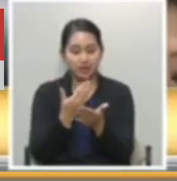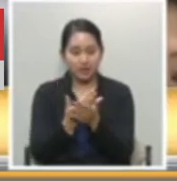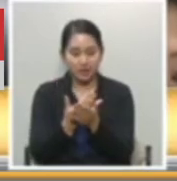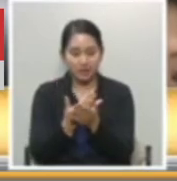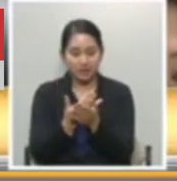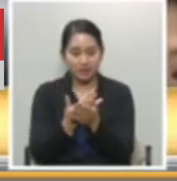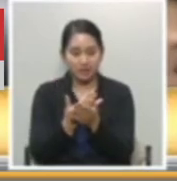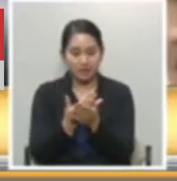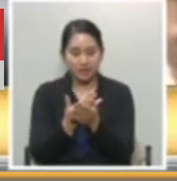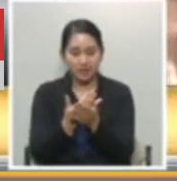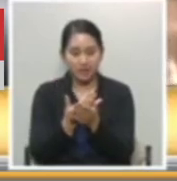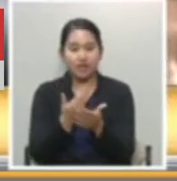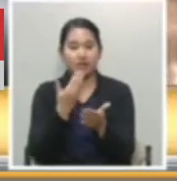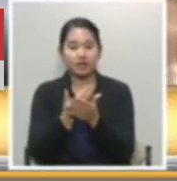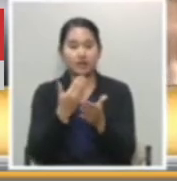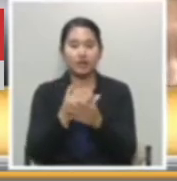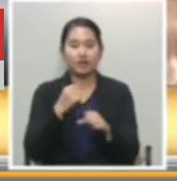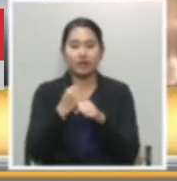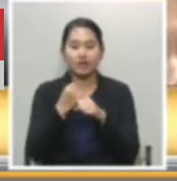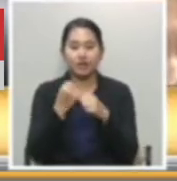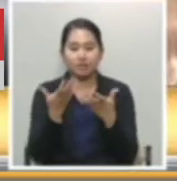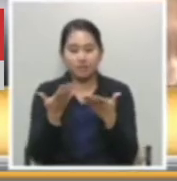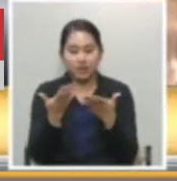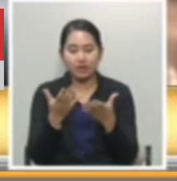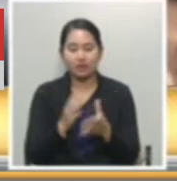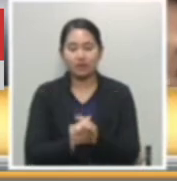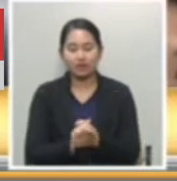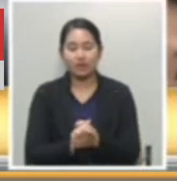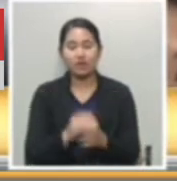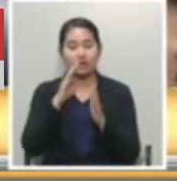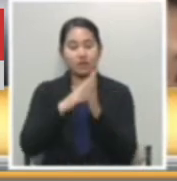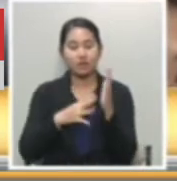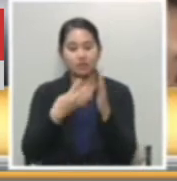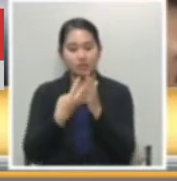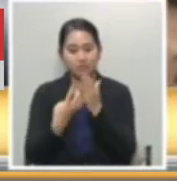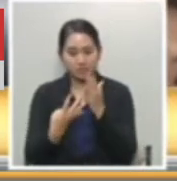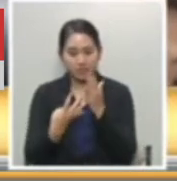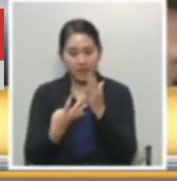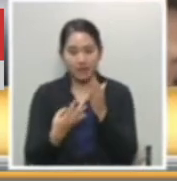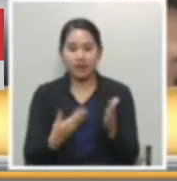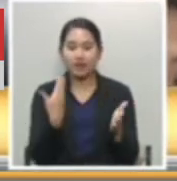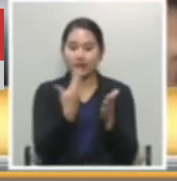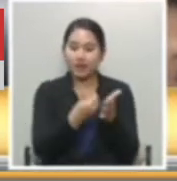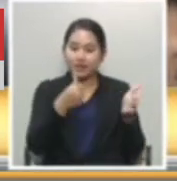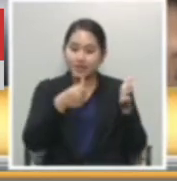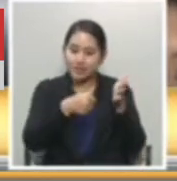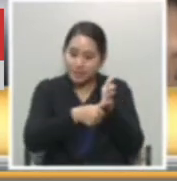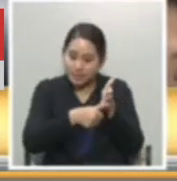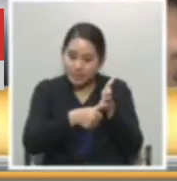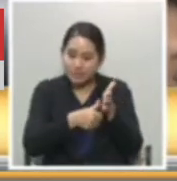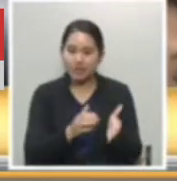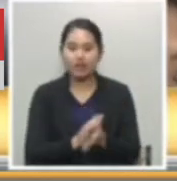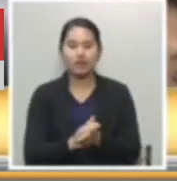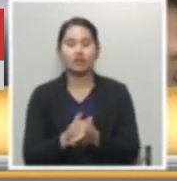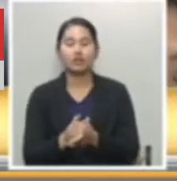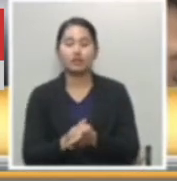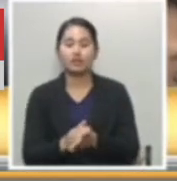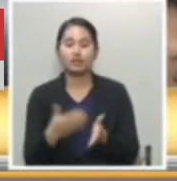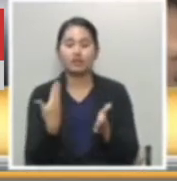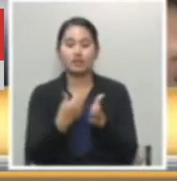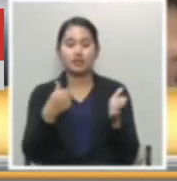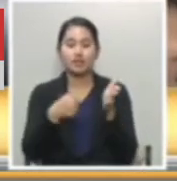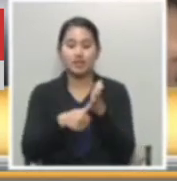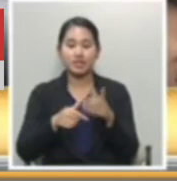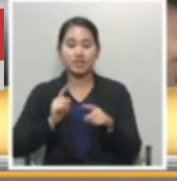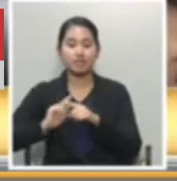เนี่ยจะเกิดขึ้นได้อย่างไรนะครับแผนการลดการก่อนหนี้เพื่อนำพาประเทศเข้าสู่ความสมดุลท